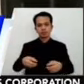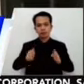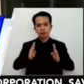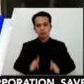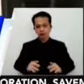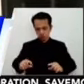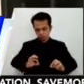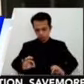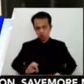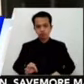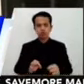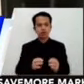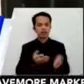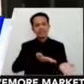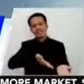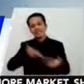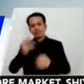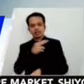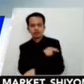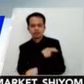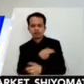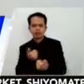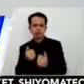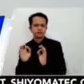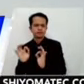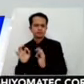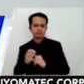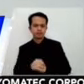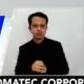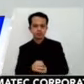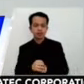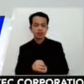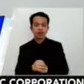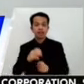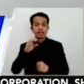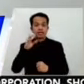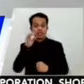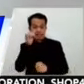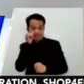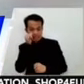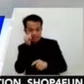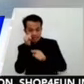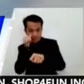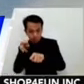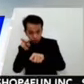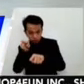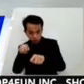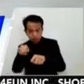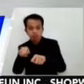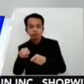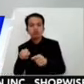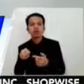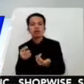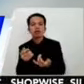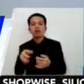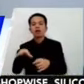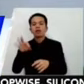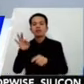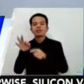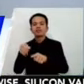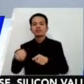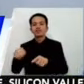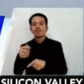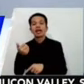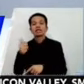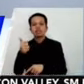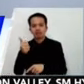ospital at stable na raw ang kanilang lagay sa tulong ng CCTV at intelligence information nalaman ng Paranaque pois na 10 ang mga suspect dalawang